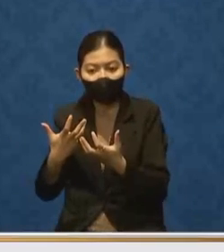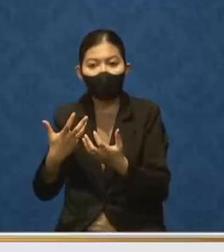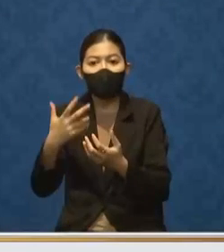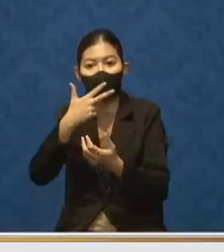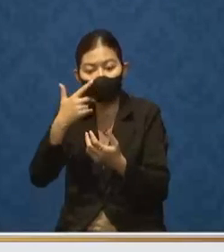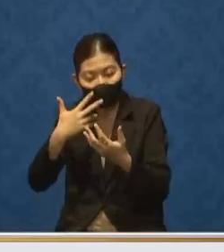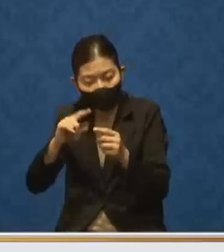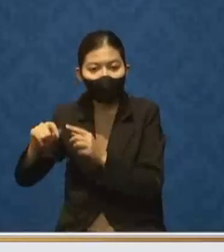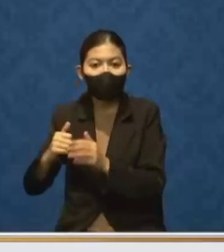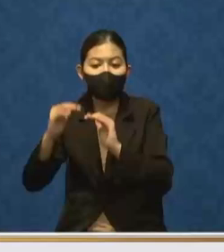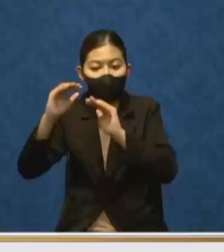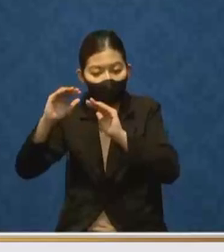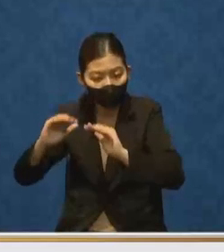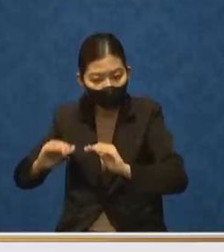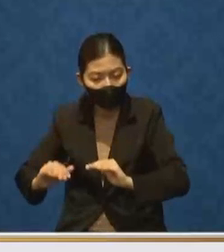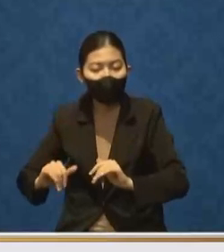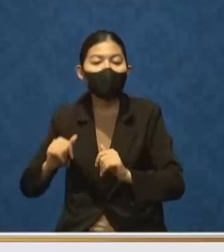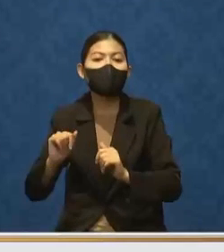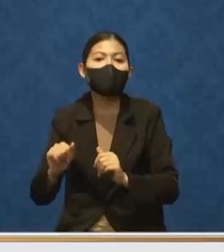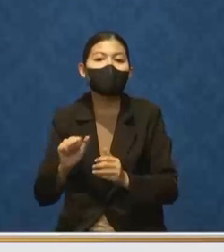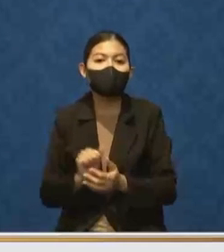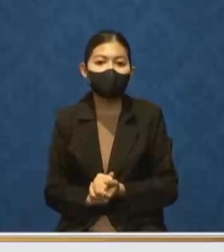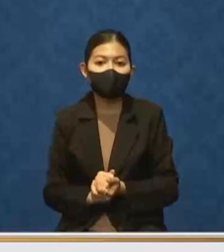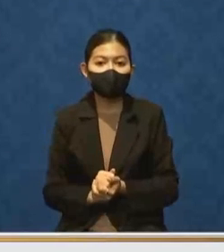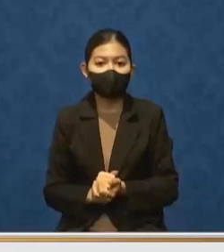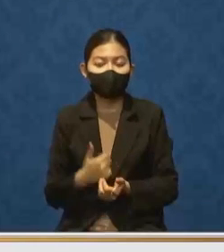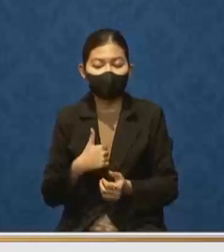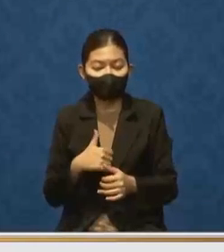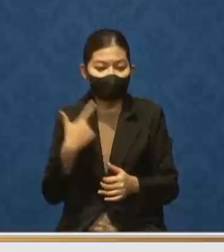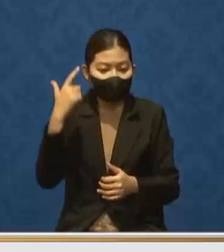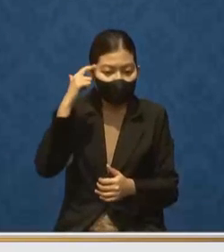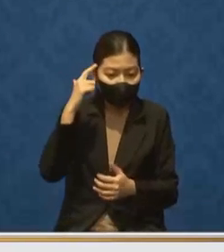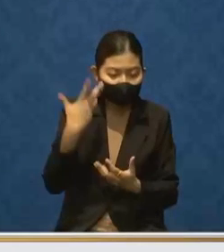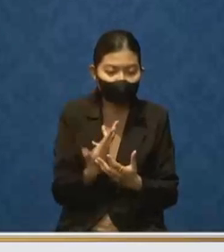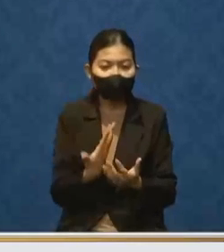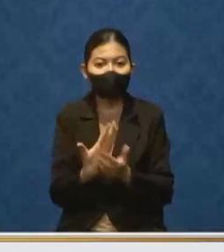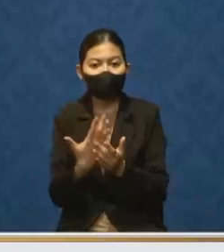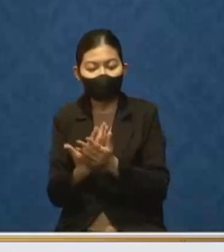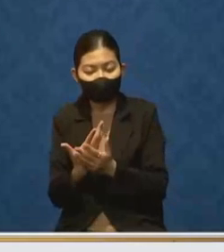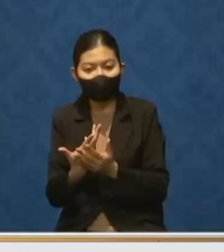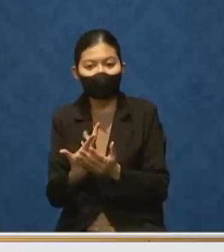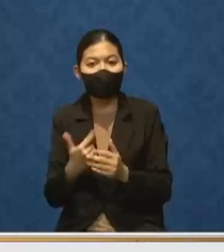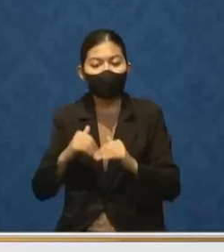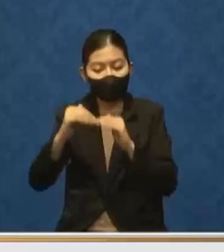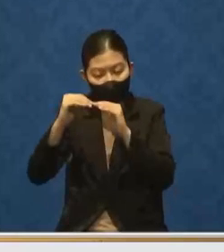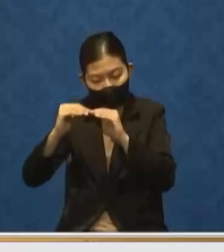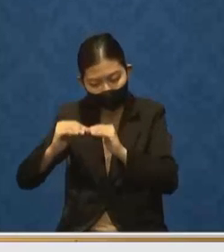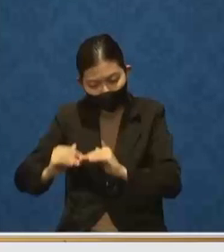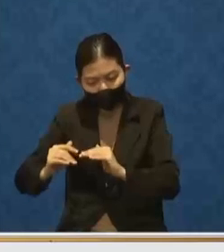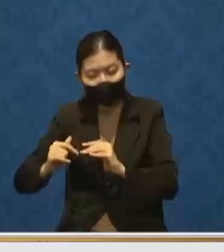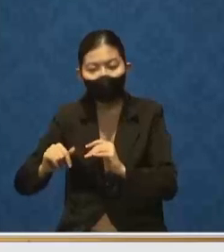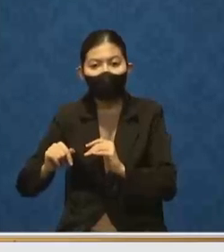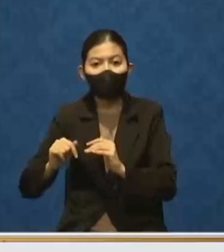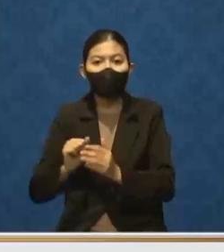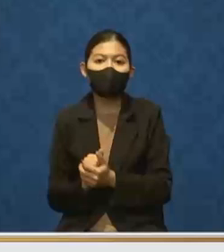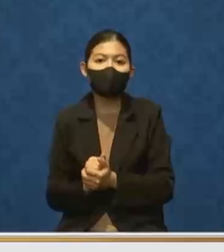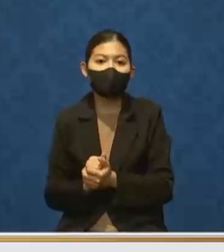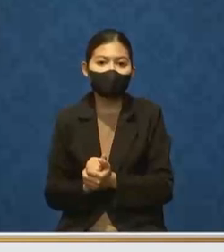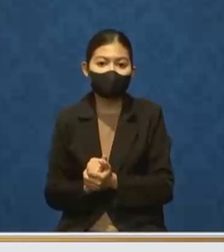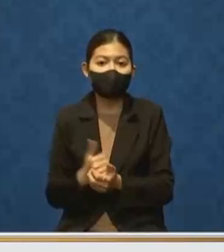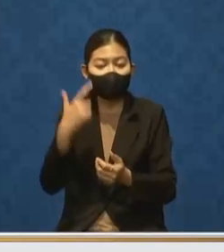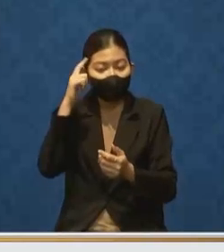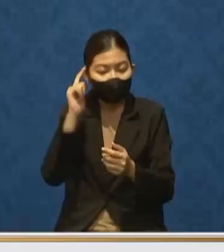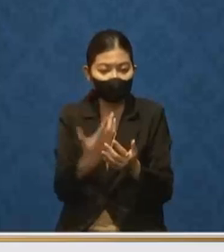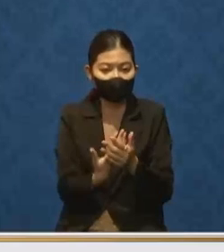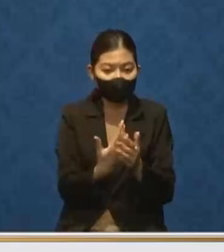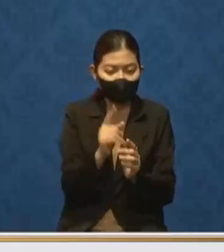ฑ์โลกที่จะบรรเทาลงในขณะที่แรงกดดันเงินเฟ้อด้านอุปสงค์ยังอยู่ในระดับต่ำทั้งนี้คาดการณ์ว่าอัตราเงินเฟ้อในระ